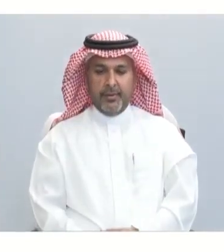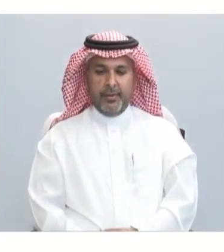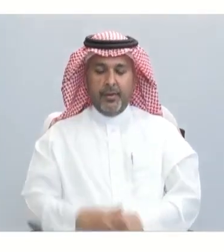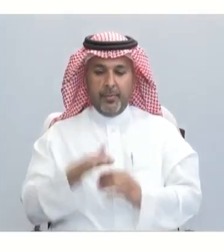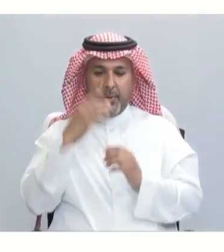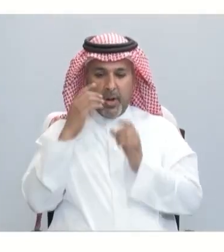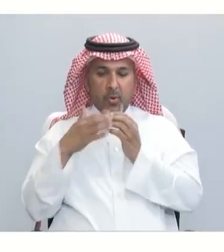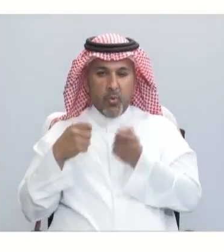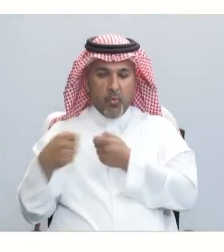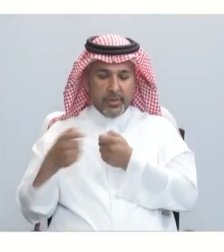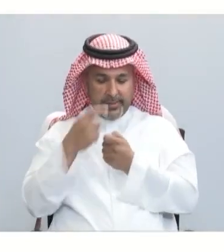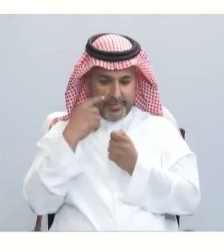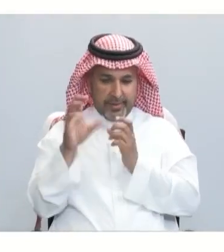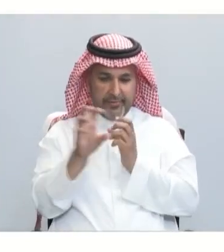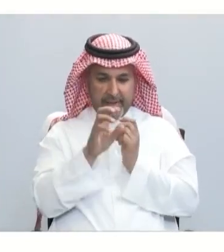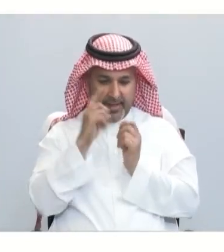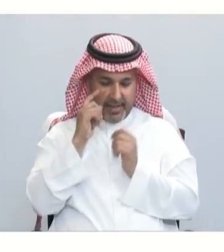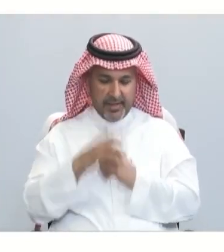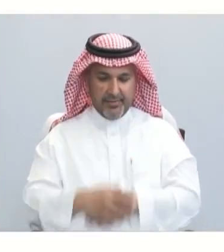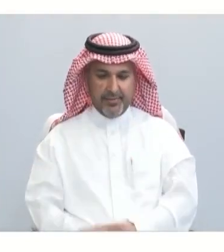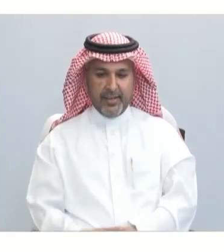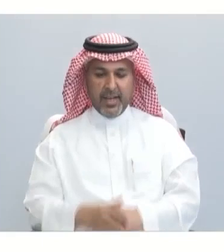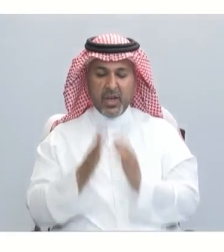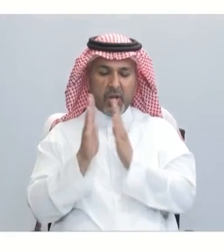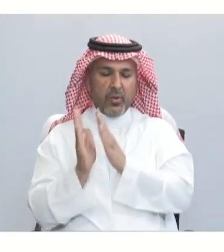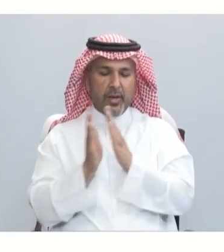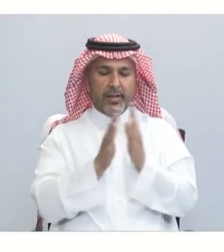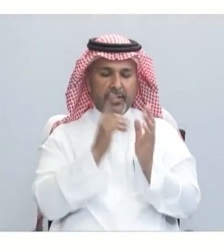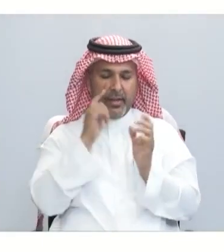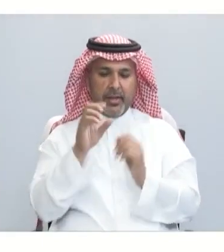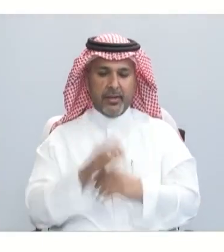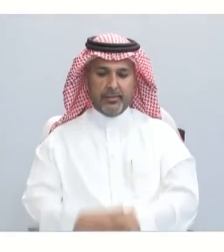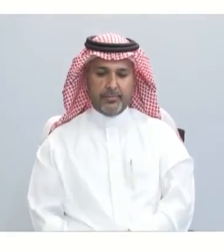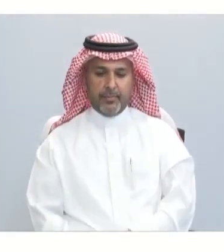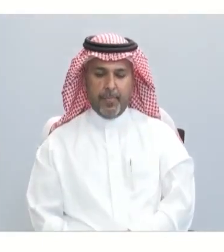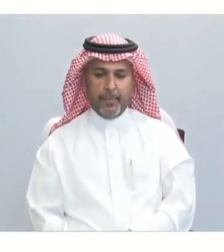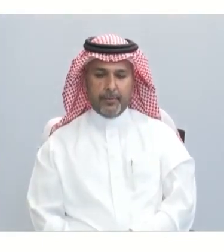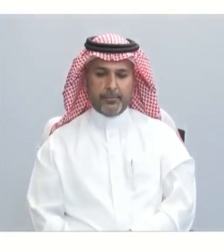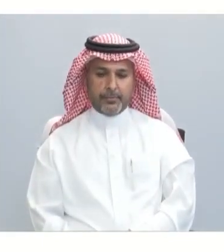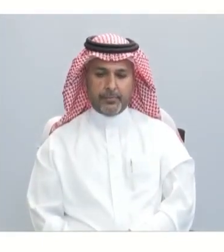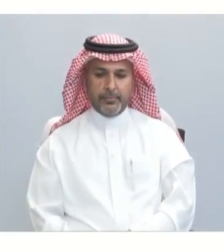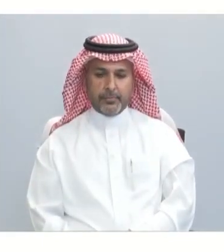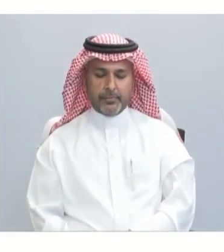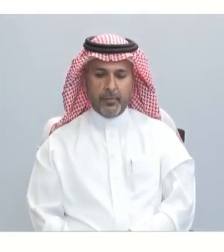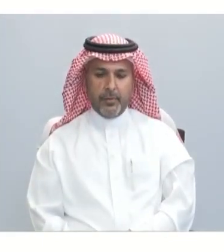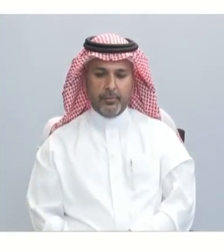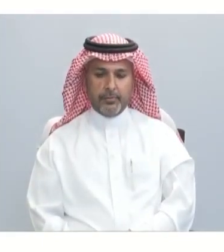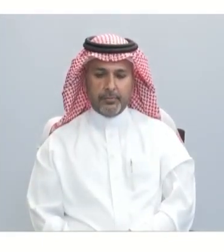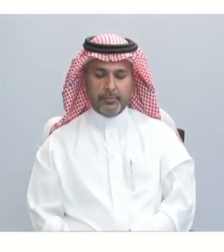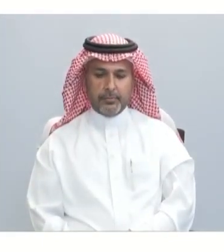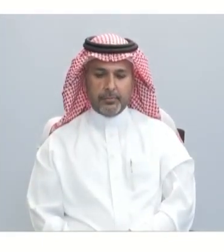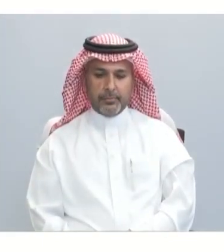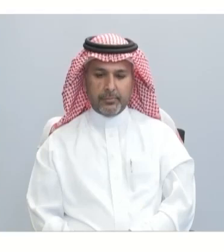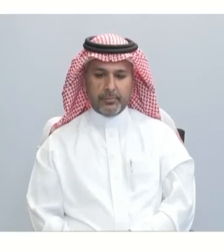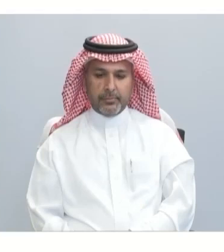الثالث لبي اس 6 مضروب في الجذر الثالث لسي اس 12 طبعا مثل ما عرفنا راح على طول